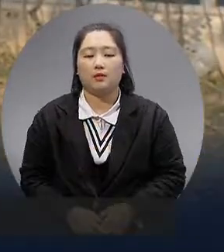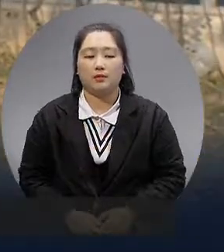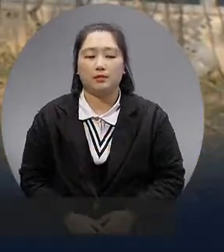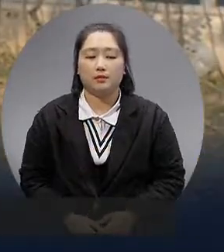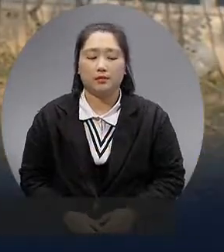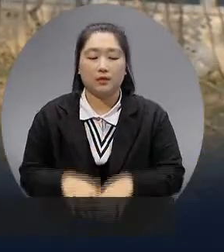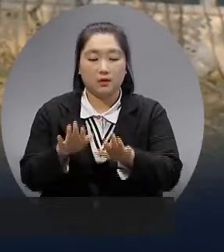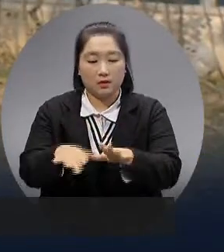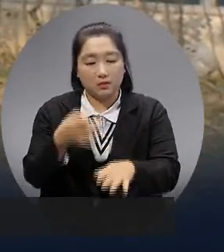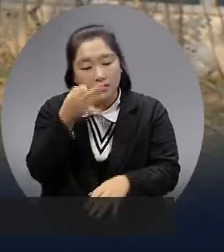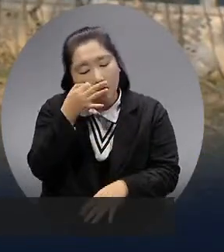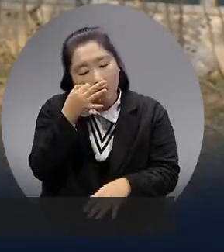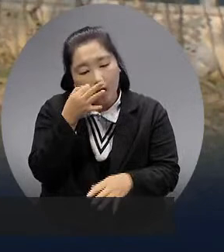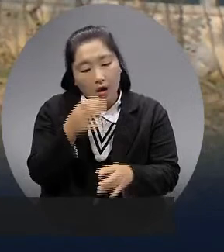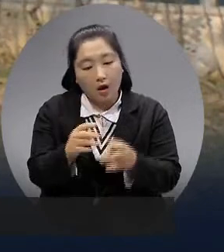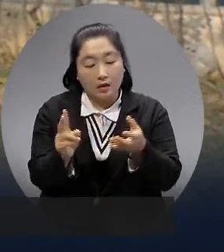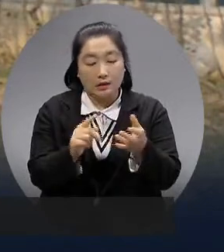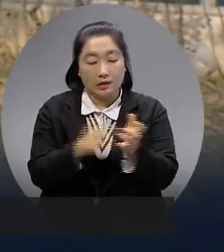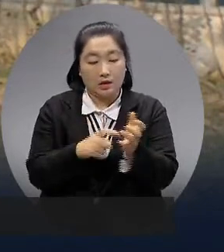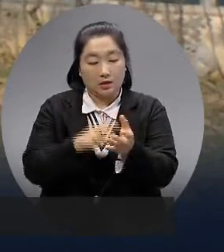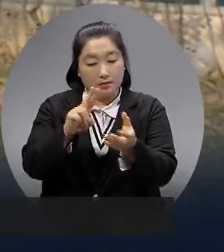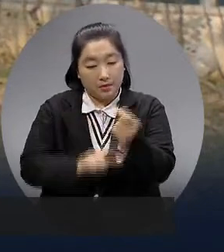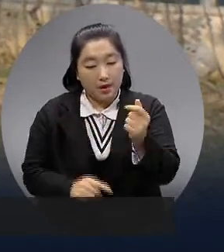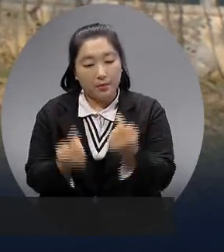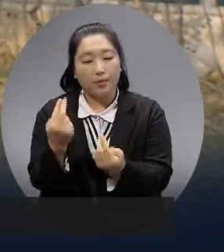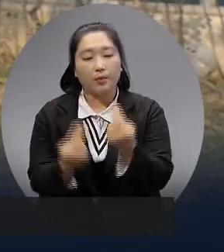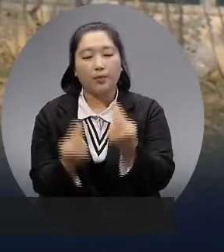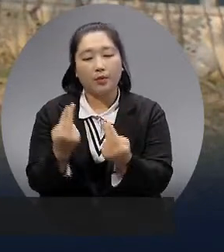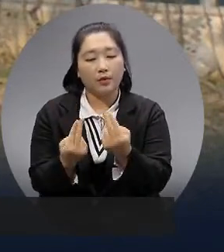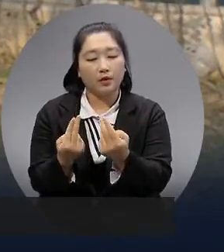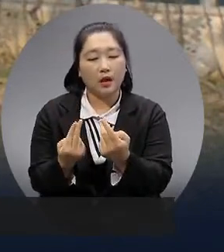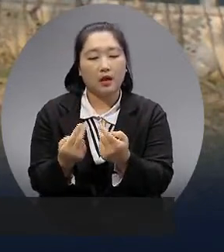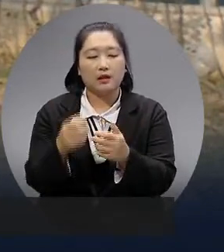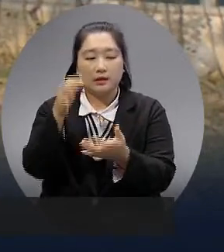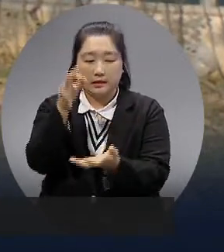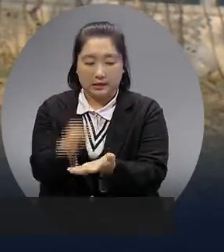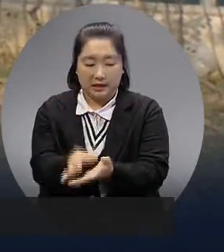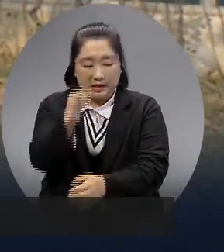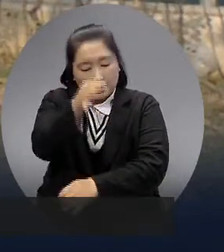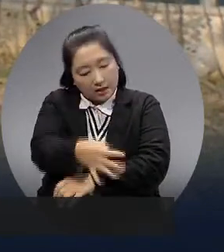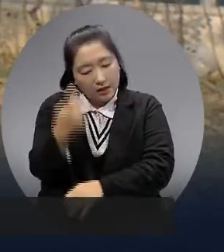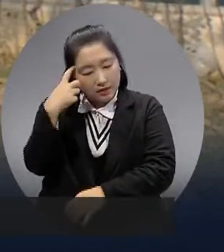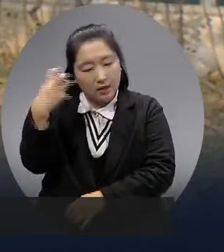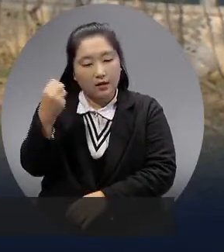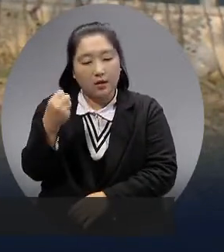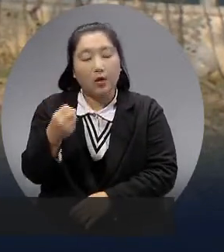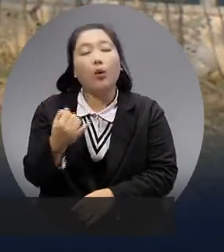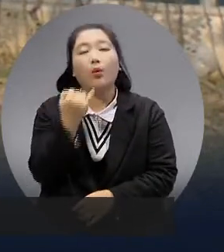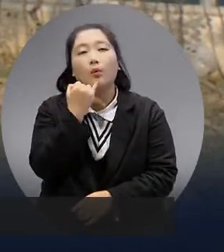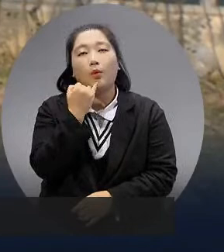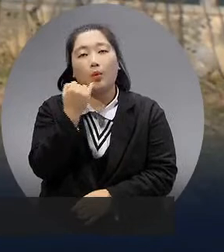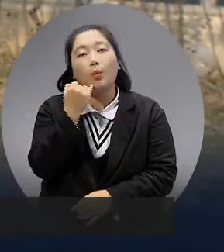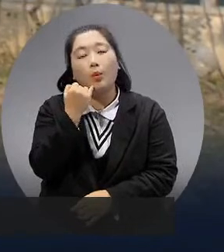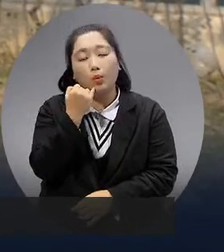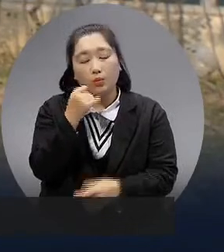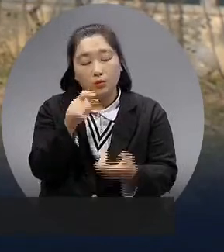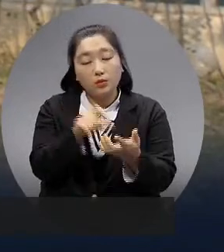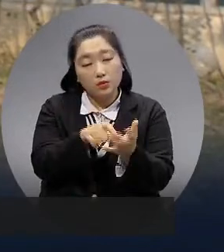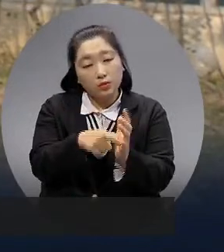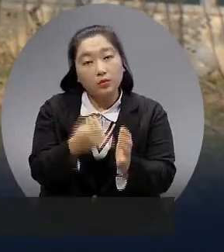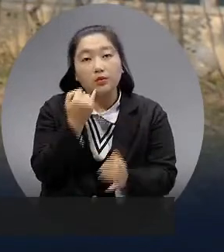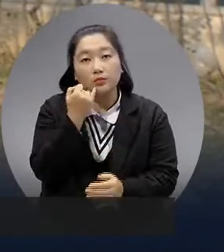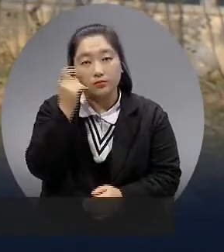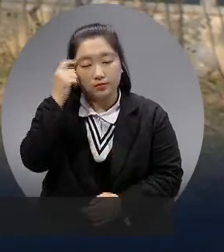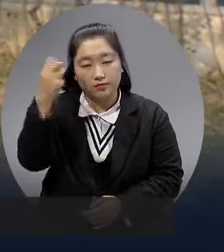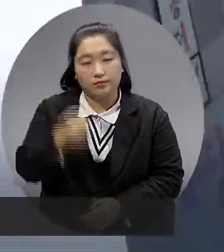제가 보려고 하는 가격이 금매보다는 저렴하고 살 수 있는 뭐 생각이 있어. 그 정도면 괜찮다고